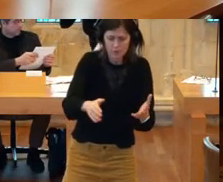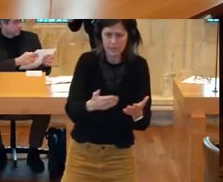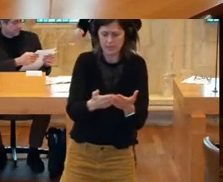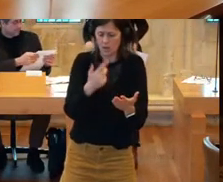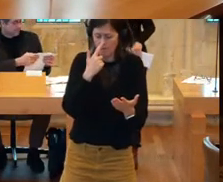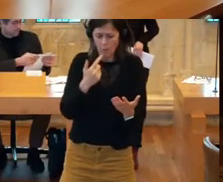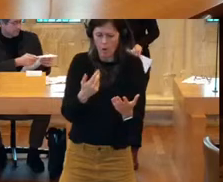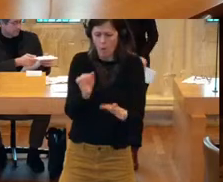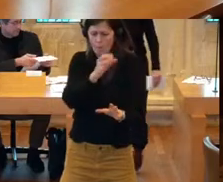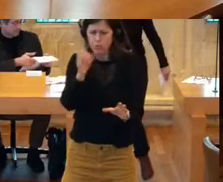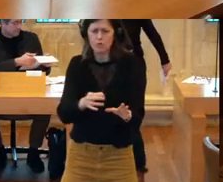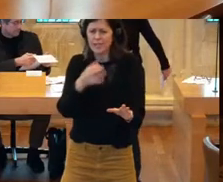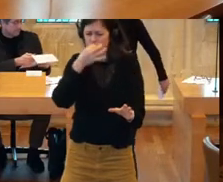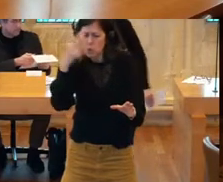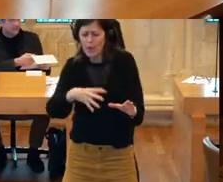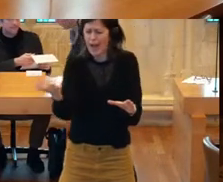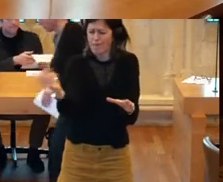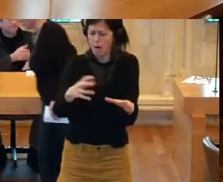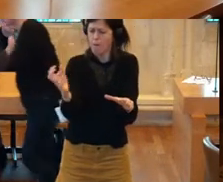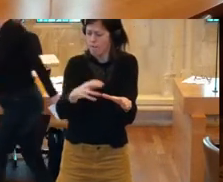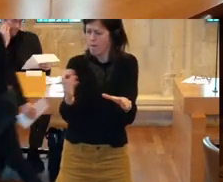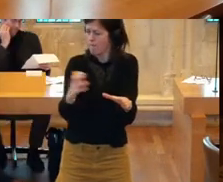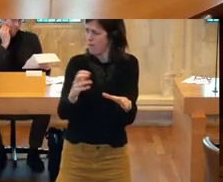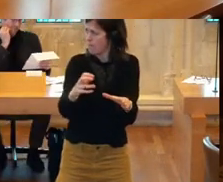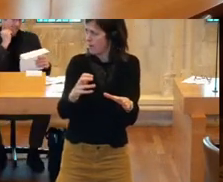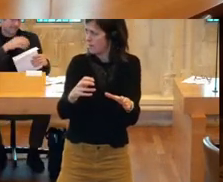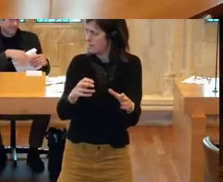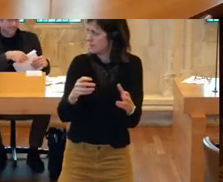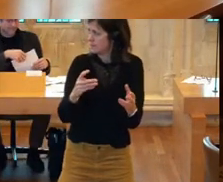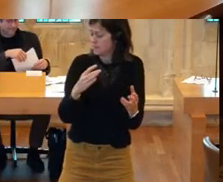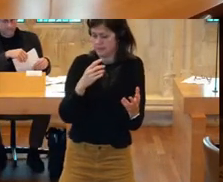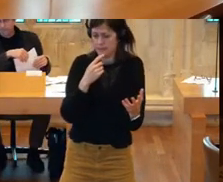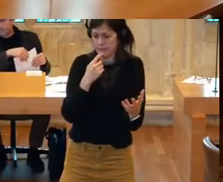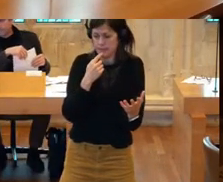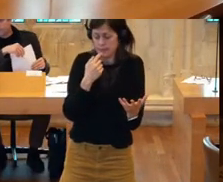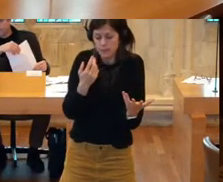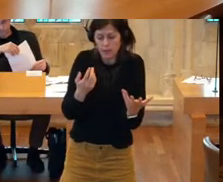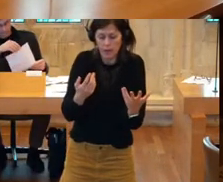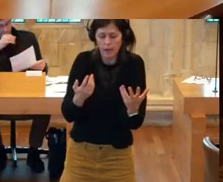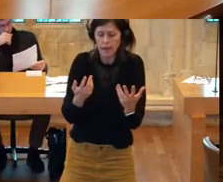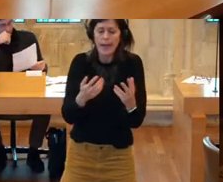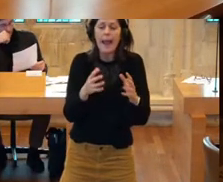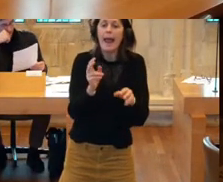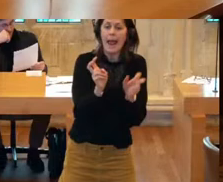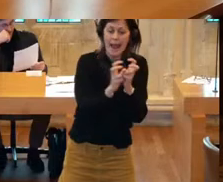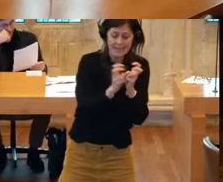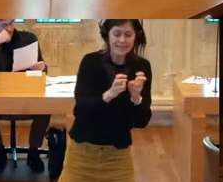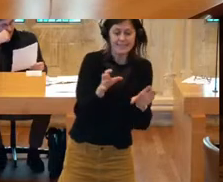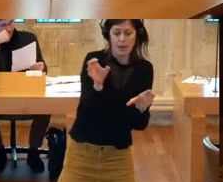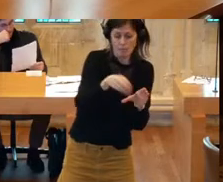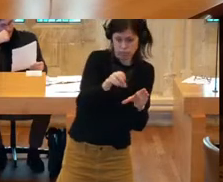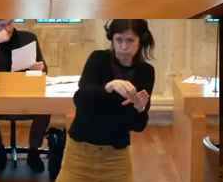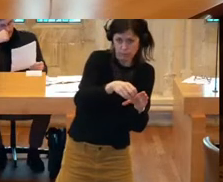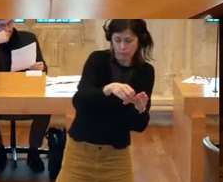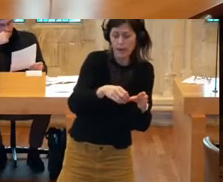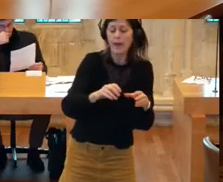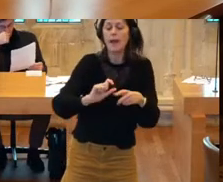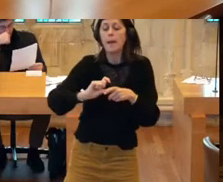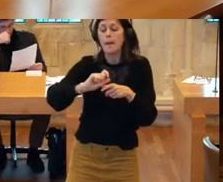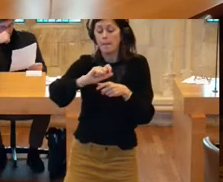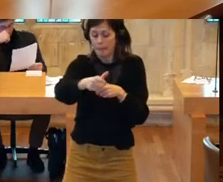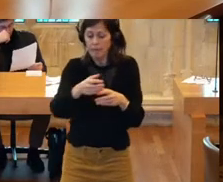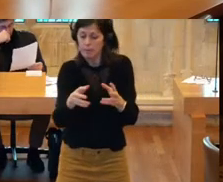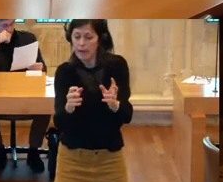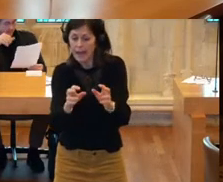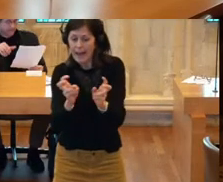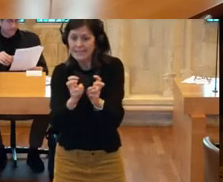taux de charge du nucléaire, c'est-à-dire l'électricité effectivement fournie par rapport à l'électricité fournie si les réacteurs fonctionnaient en